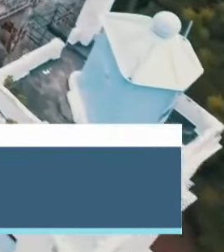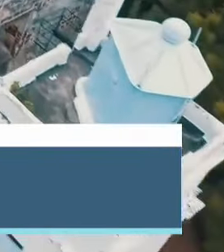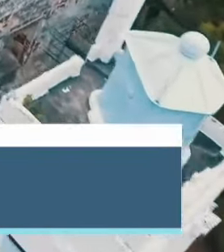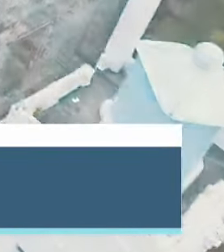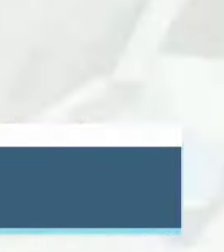forign